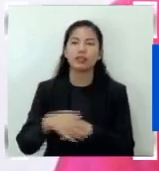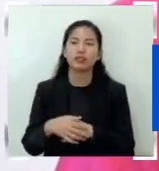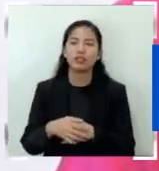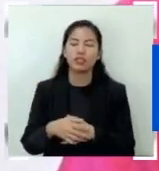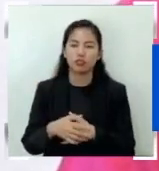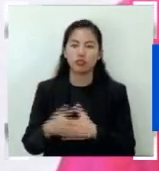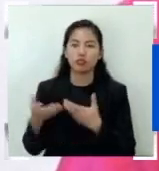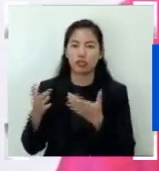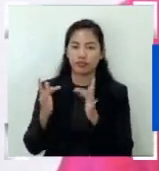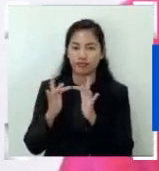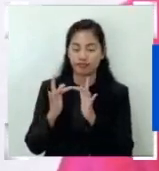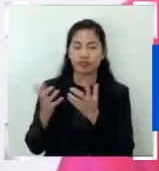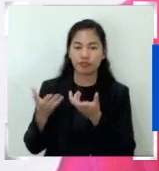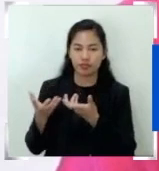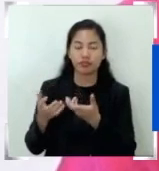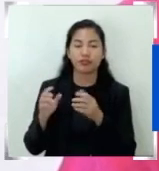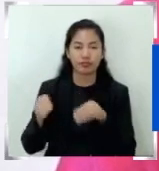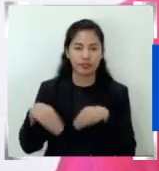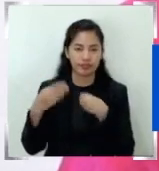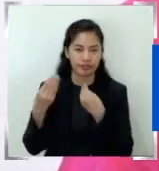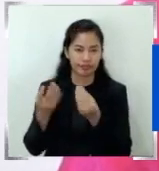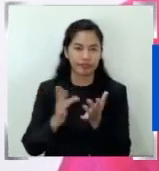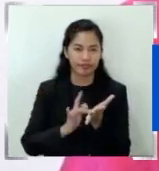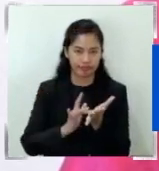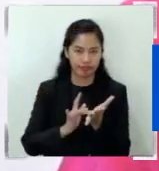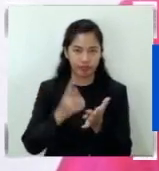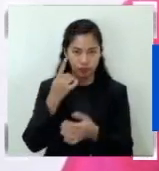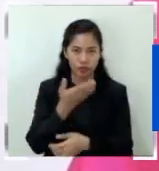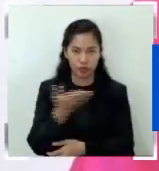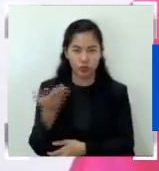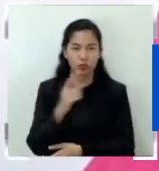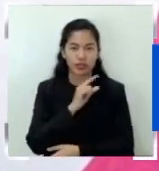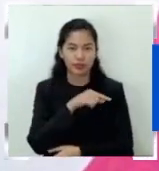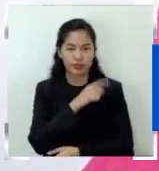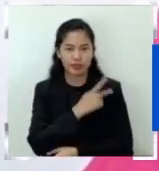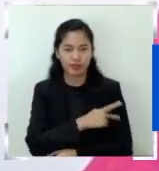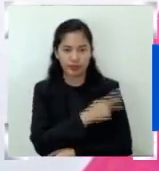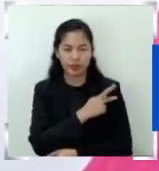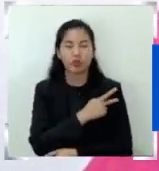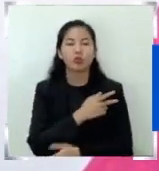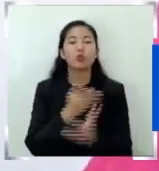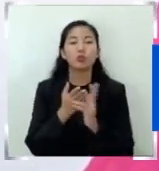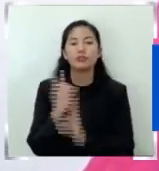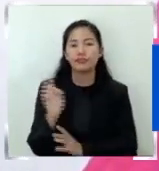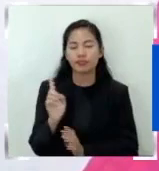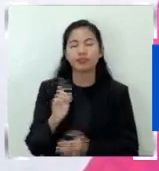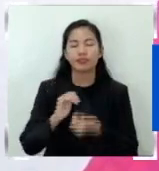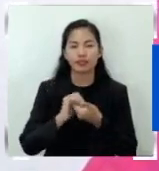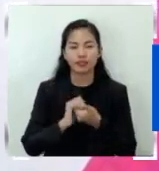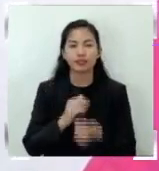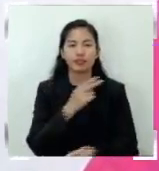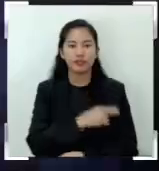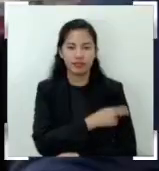molnupiravir sa mga qualified na pasyente sa tulong ng ating partner hospitals. Libre niyong makukuha ito at ipapadala